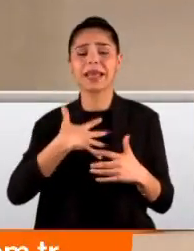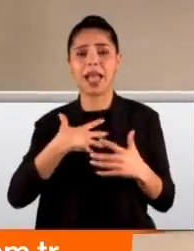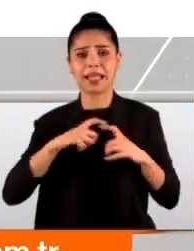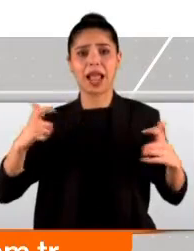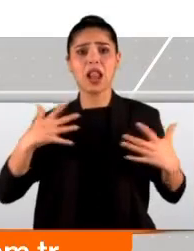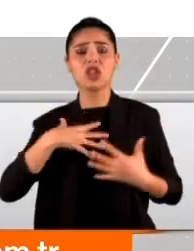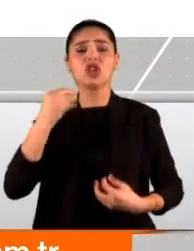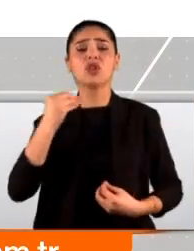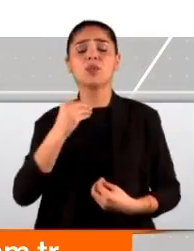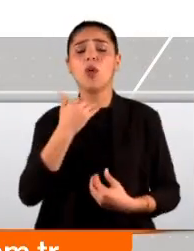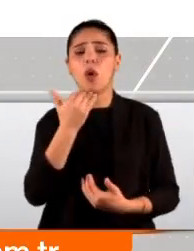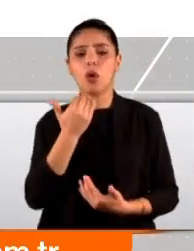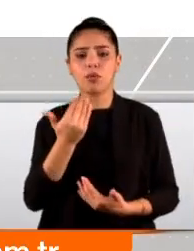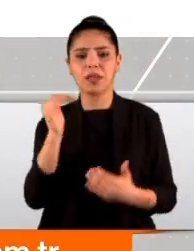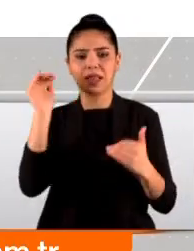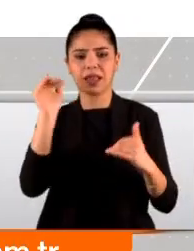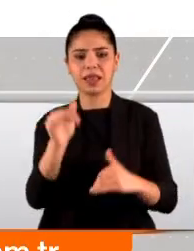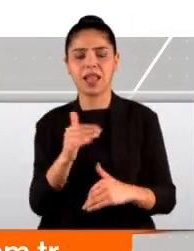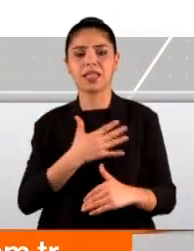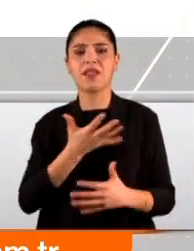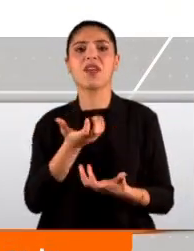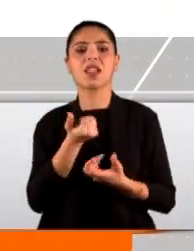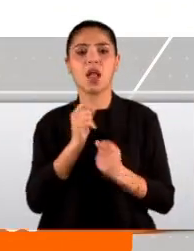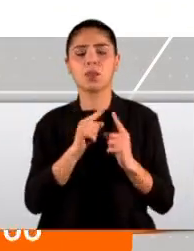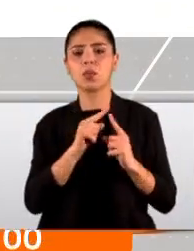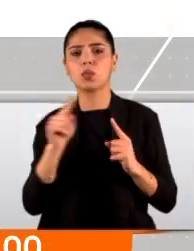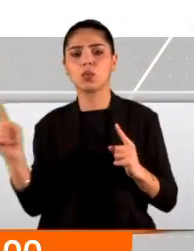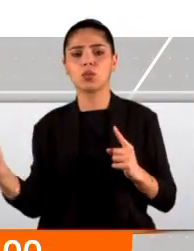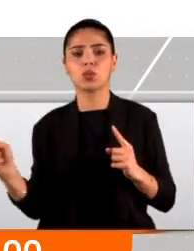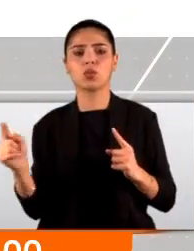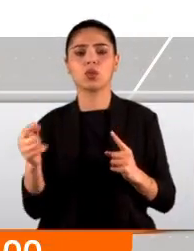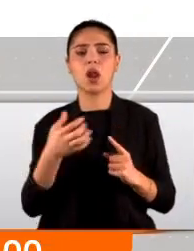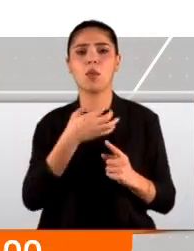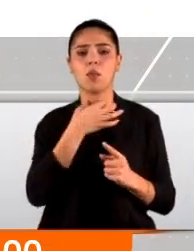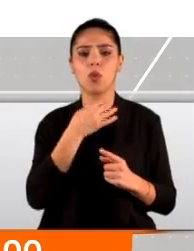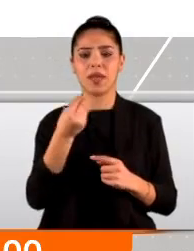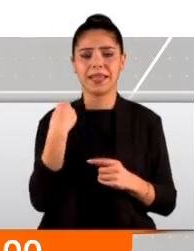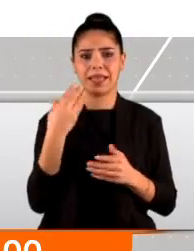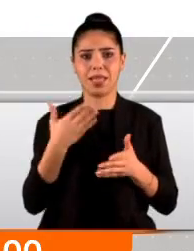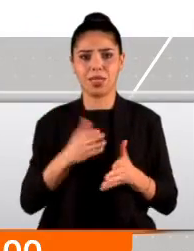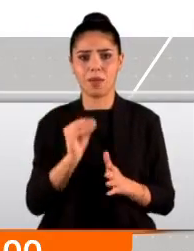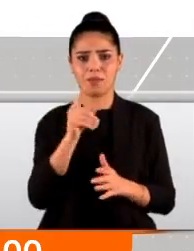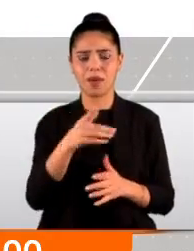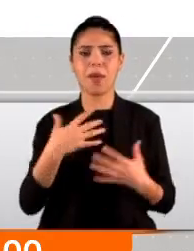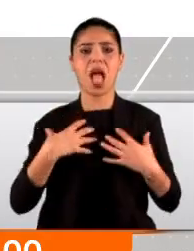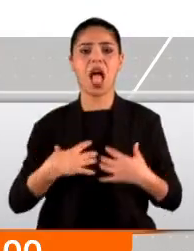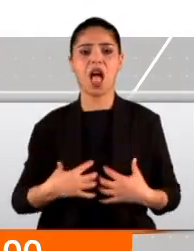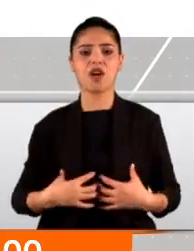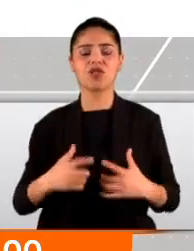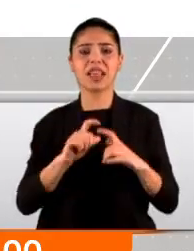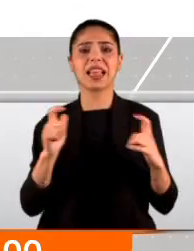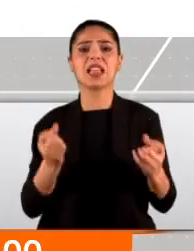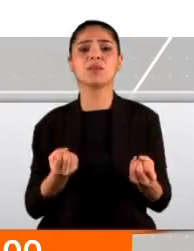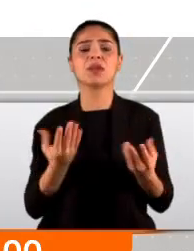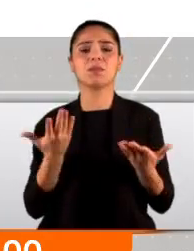tamamlamıştır geldiğinde en Tubidy ve çok uzun süre Entübe kaldı Çünkü protruly ye bağlı akciğerlerindeki